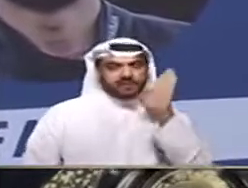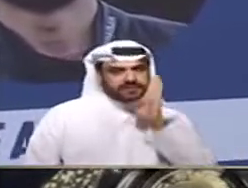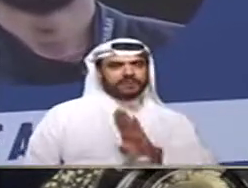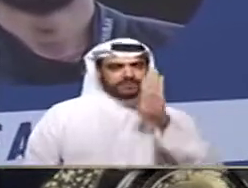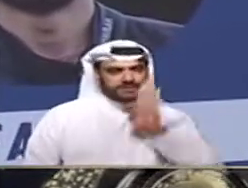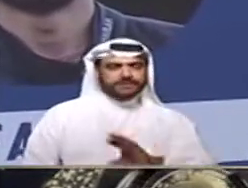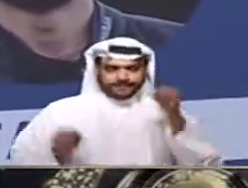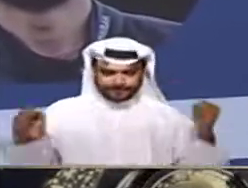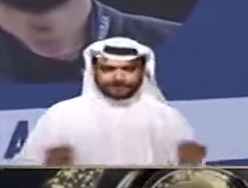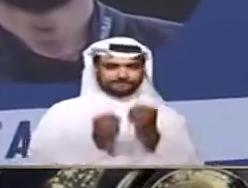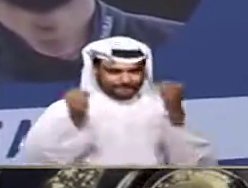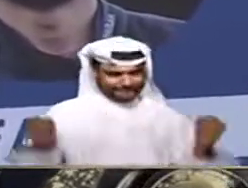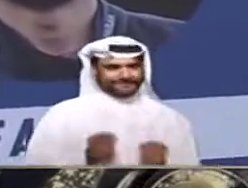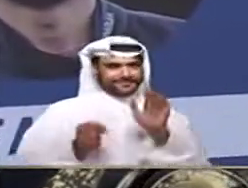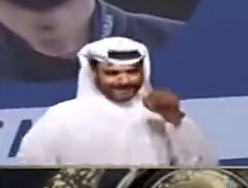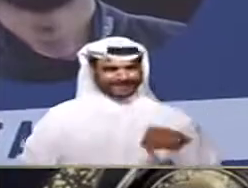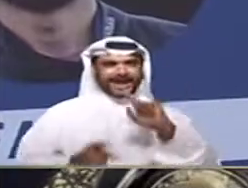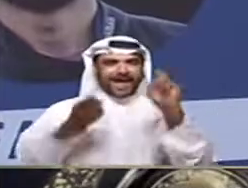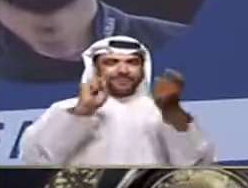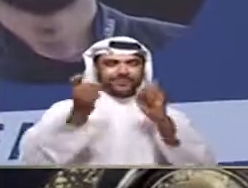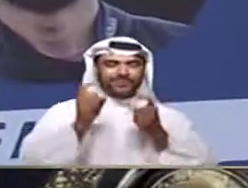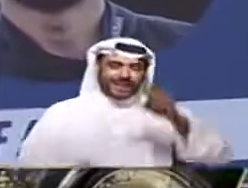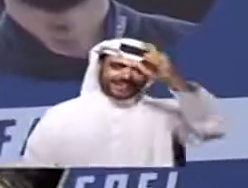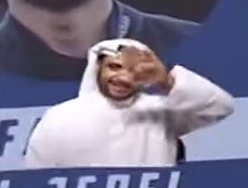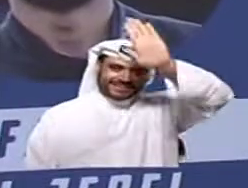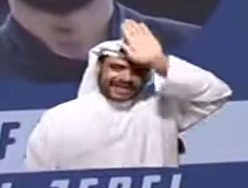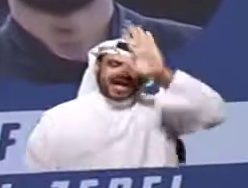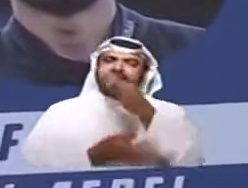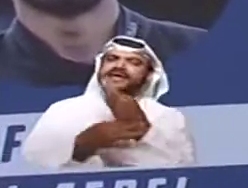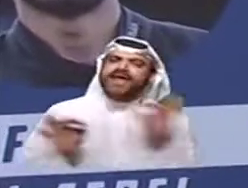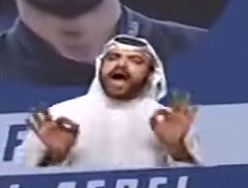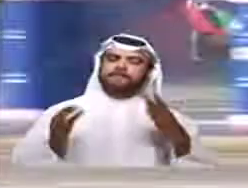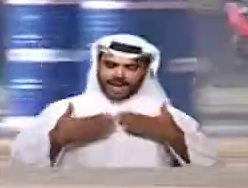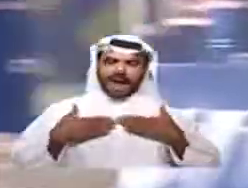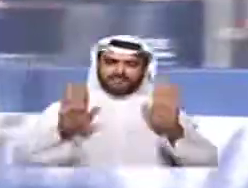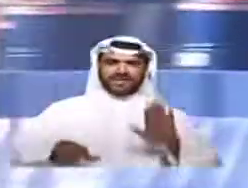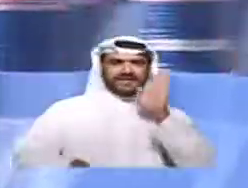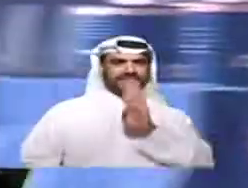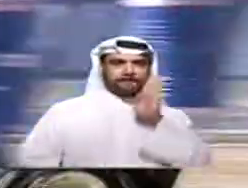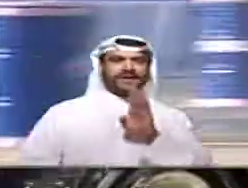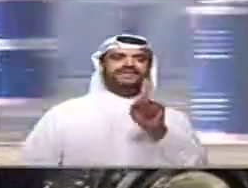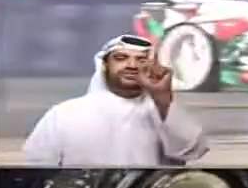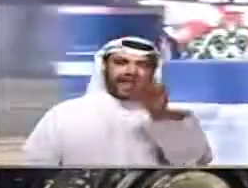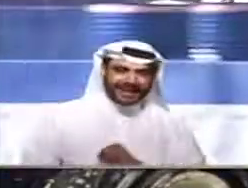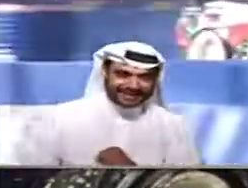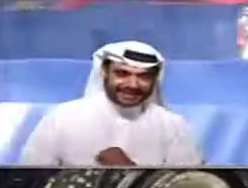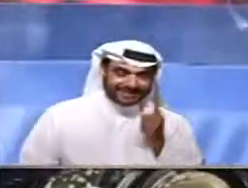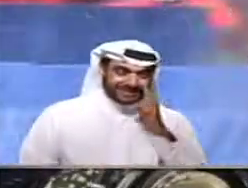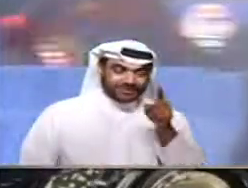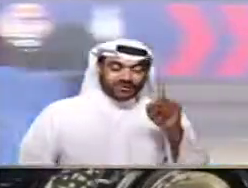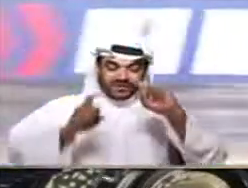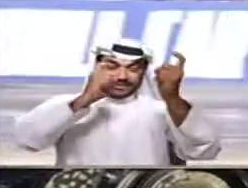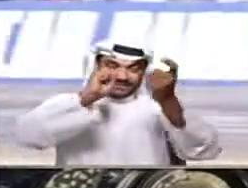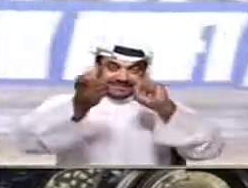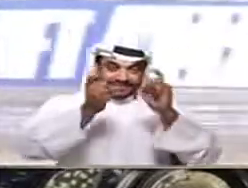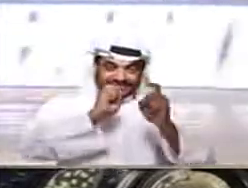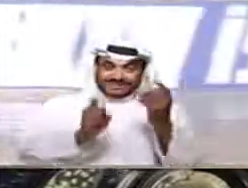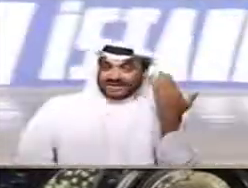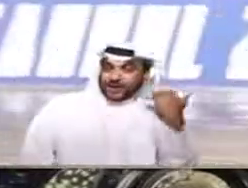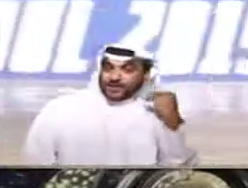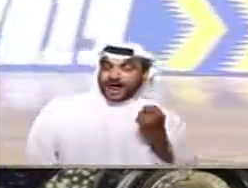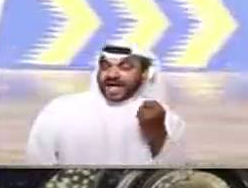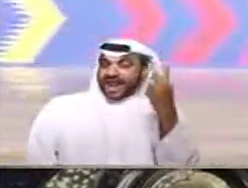الله للبطوله هذه يعني كامل التحضيرات احنا متحضرين لها. وكانت تصفيات الدريفت لعام